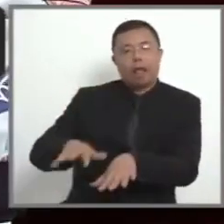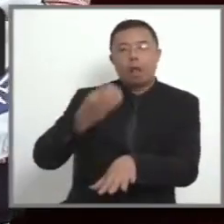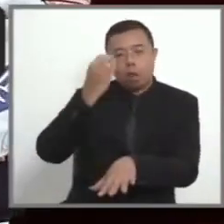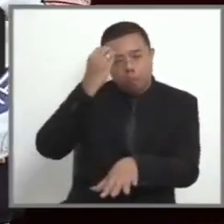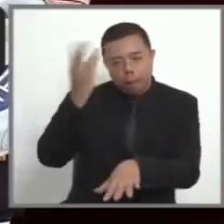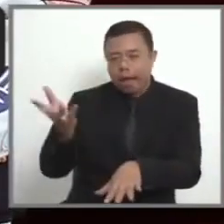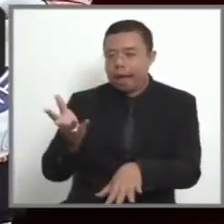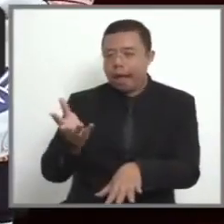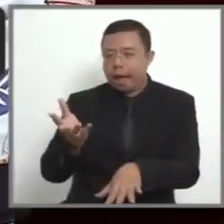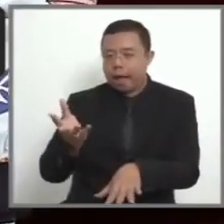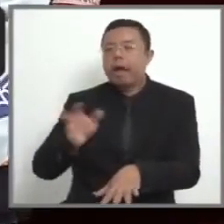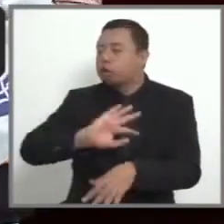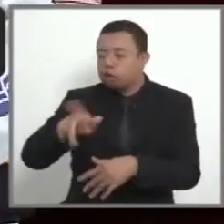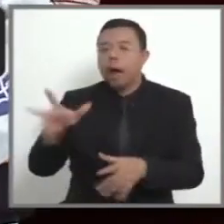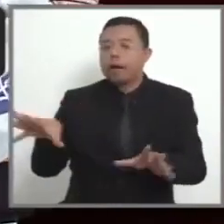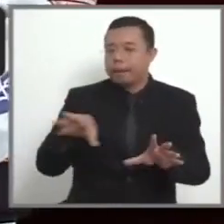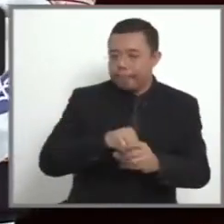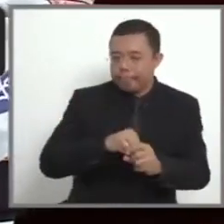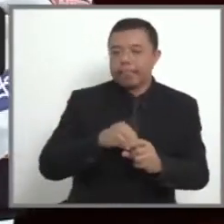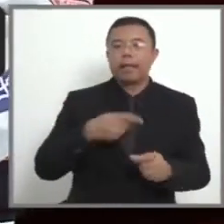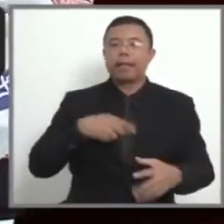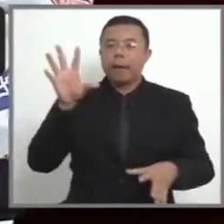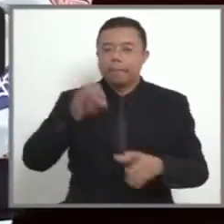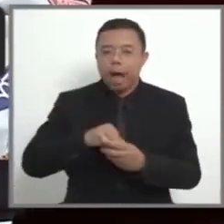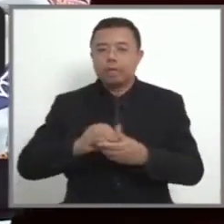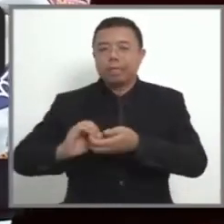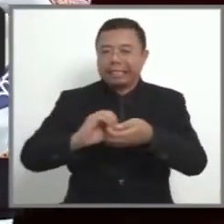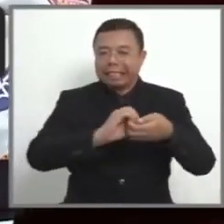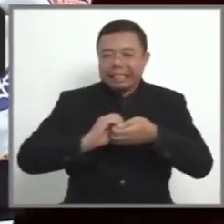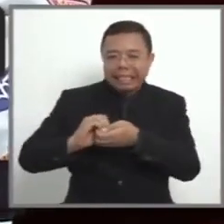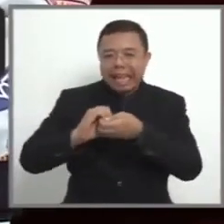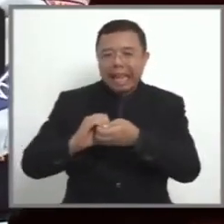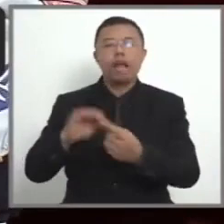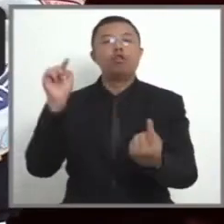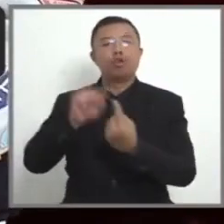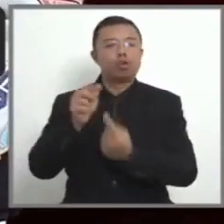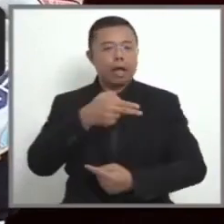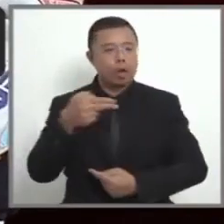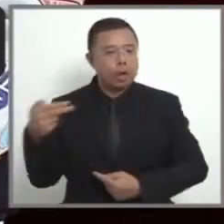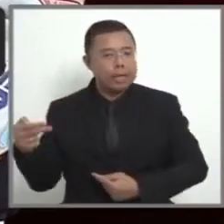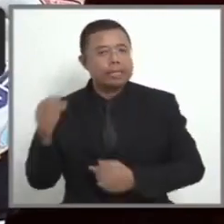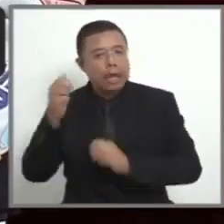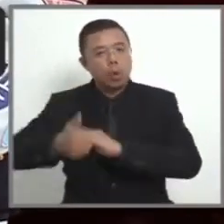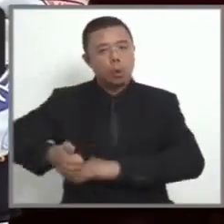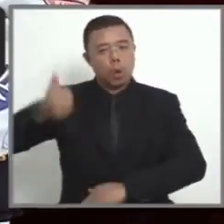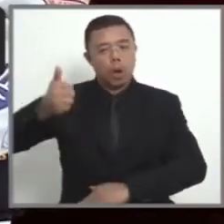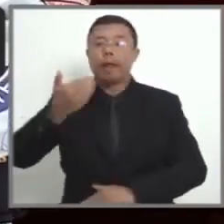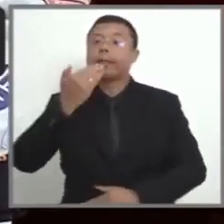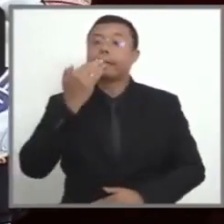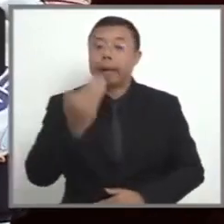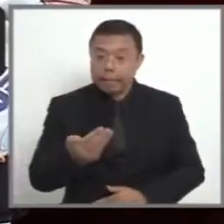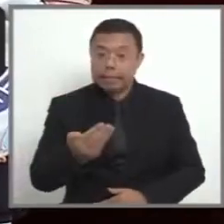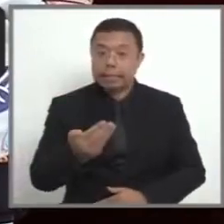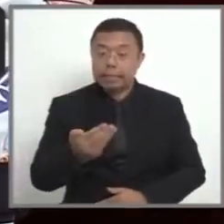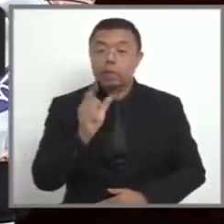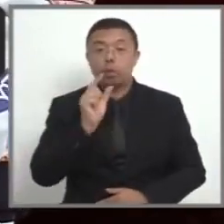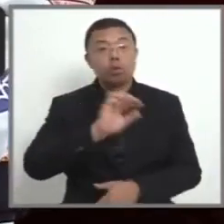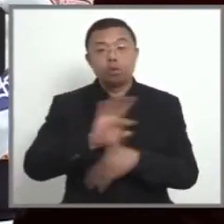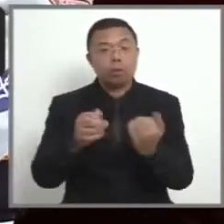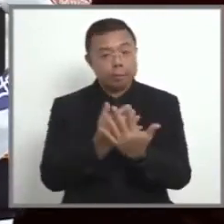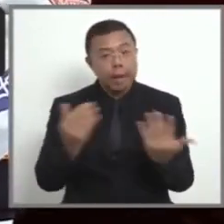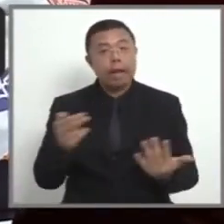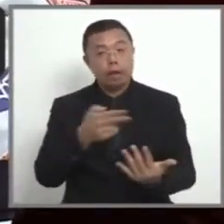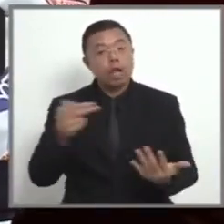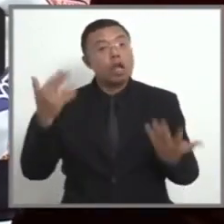left behind dan kita memasuki era gotong-royong menuju Indonesia unggul dan terima kasih kepada seluruh rakyat